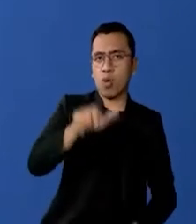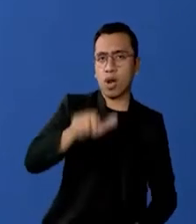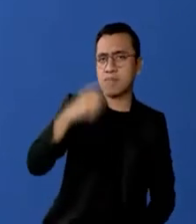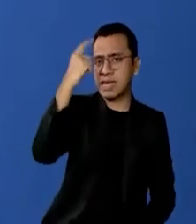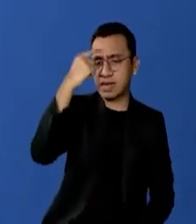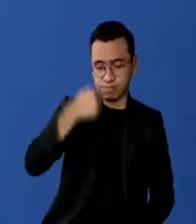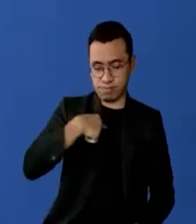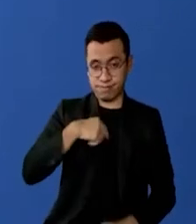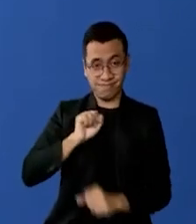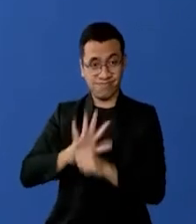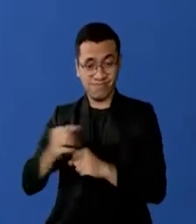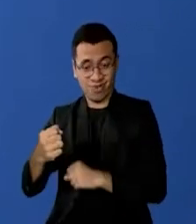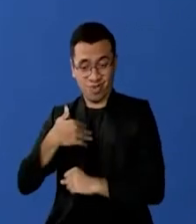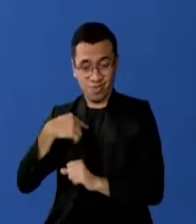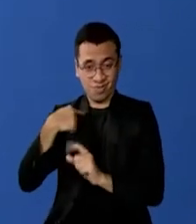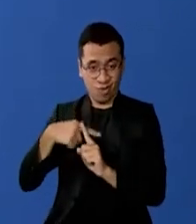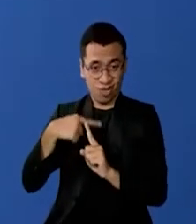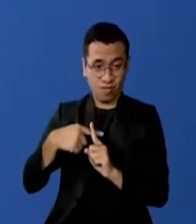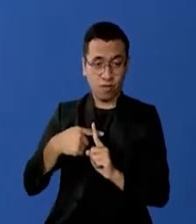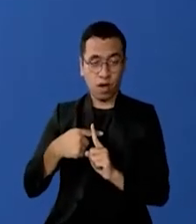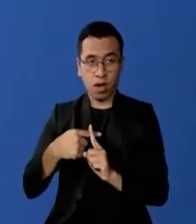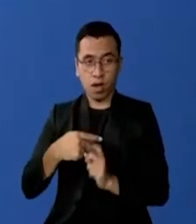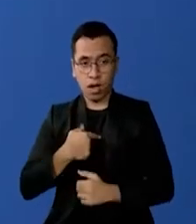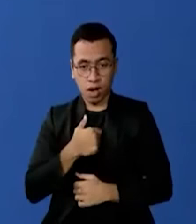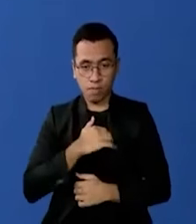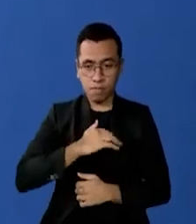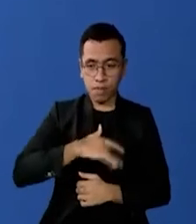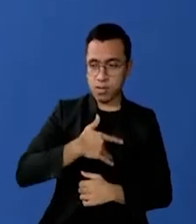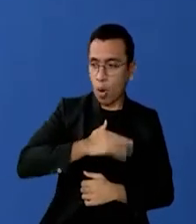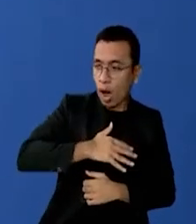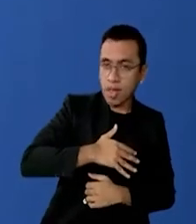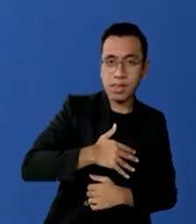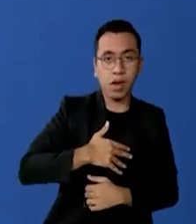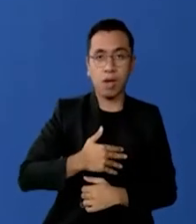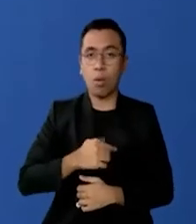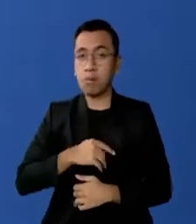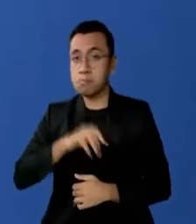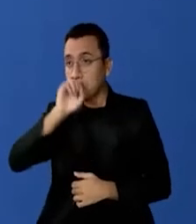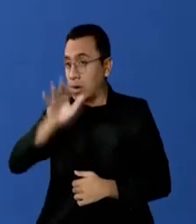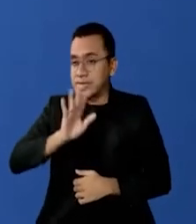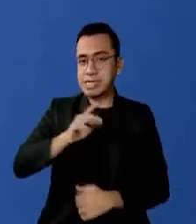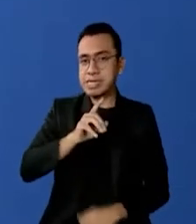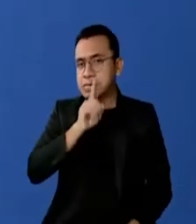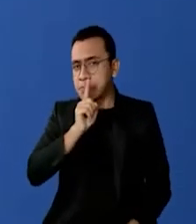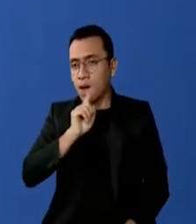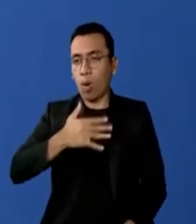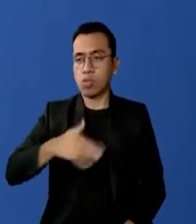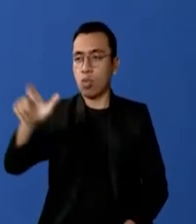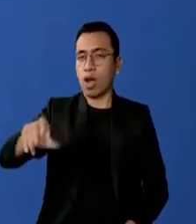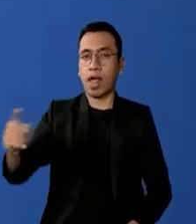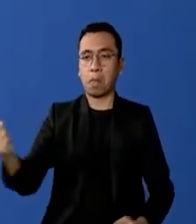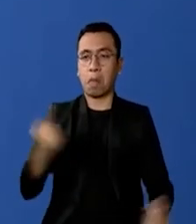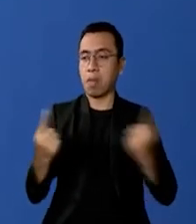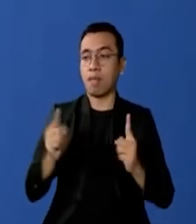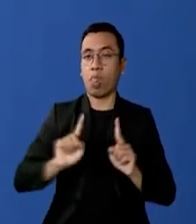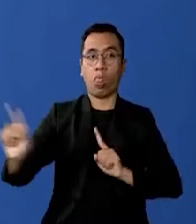dia harus selesaikan yang dia harus Kalau boleh dihindari oleh dia salah satunya mungkin faktor ekonomi